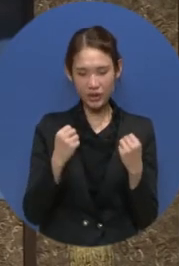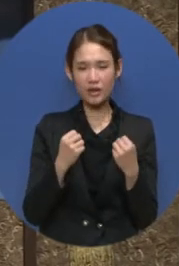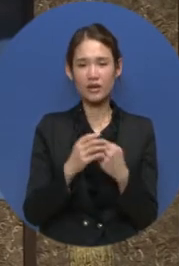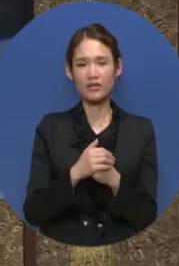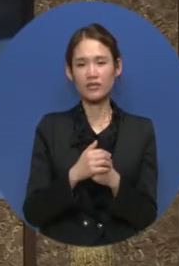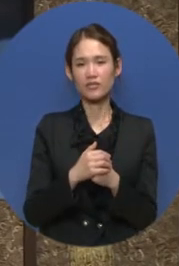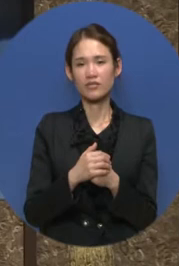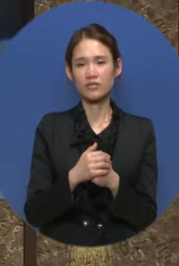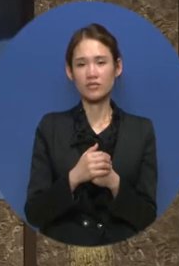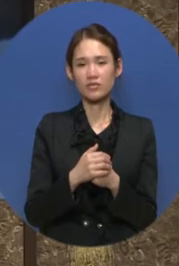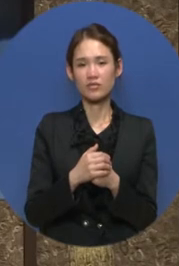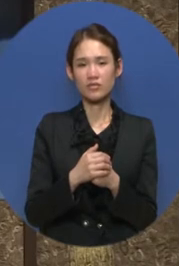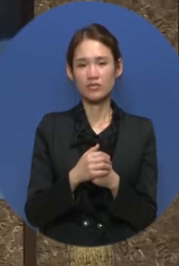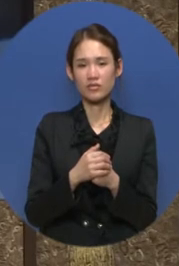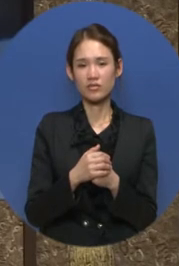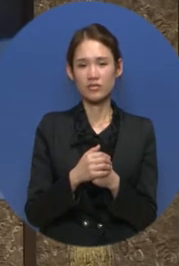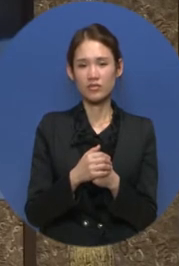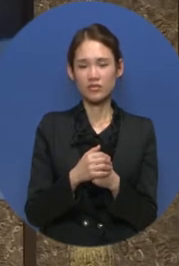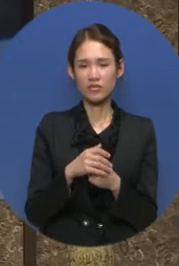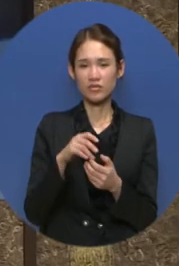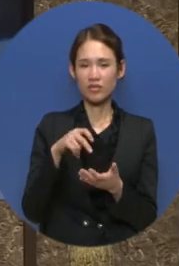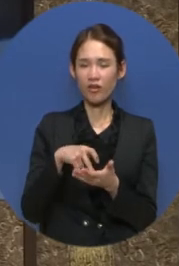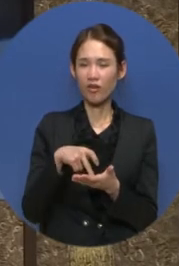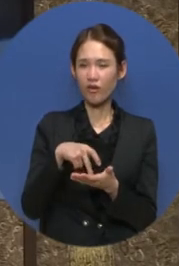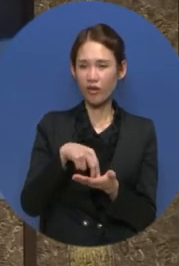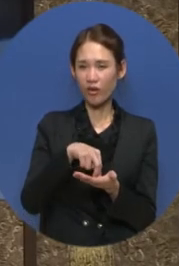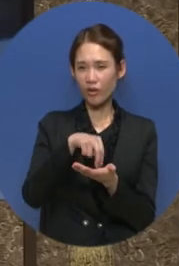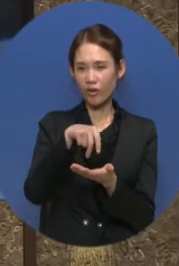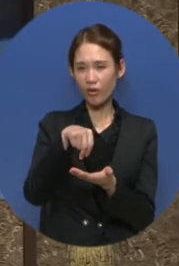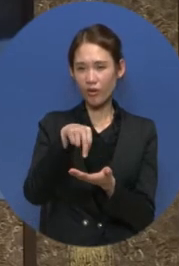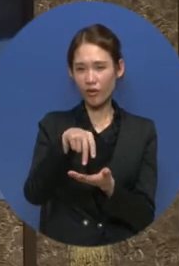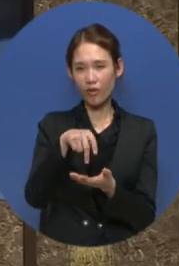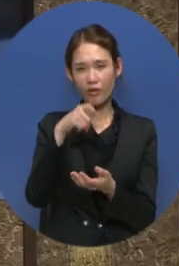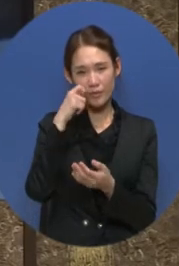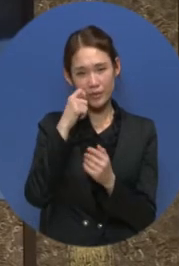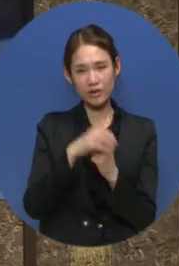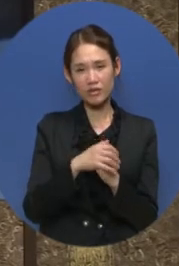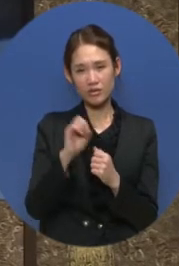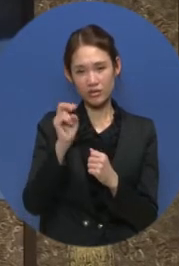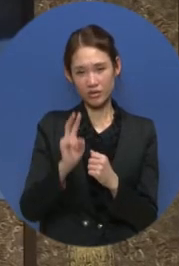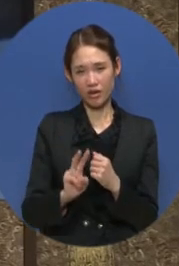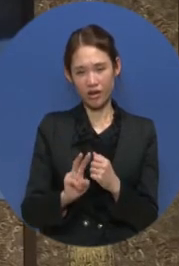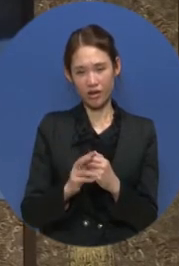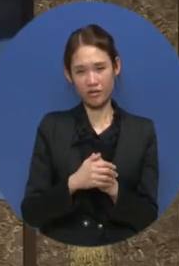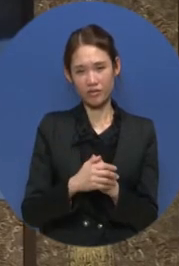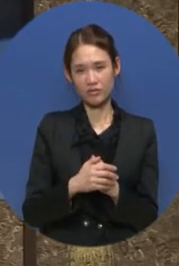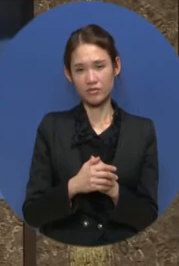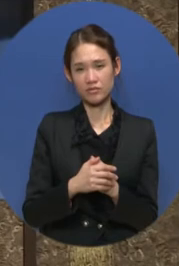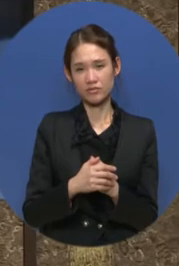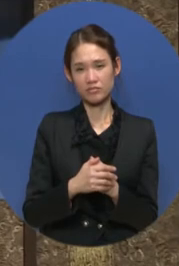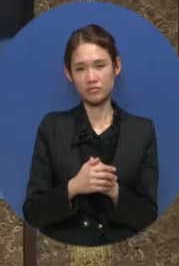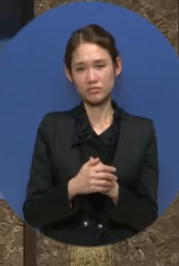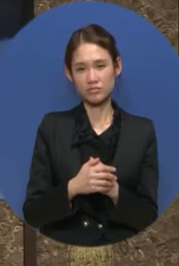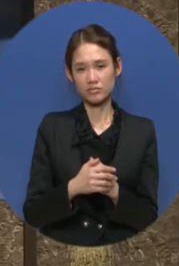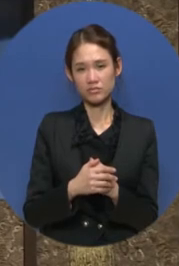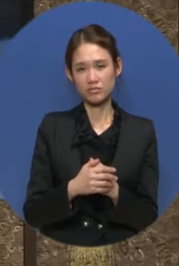많이 하셨대요. 네. 그러니까 이제 걷지를 못한 거예요. 그러니까 갑자기 두 다리를. 그러다